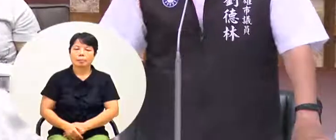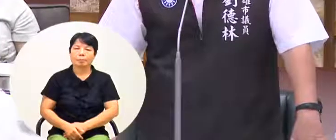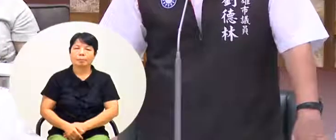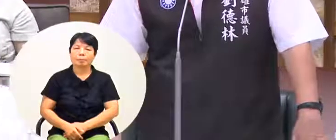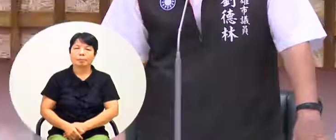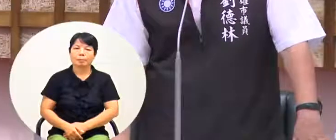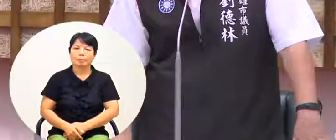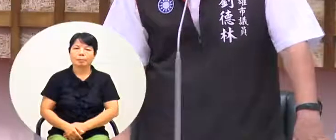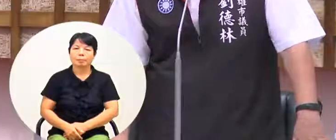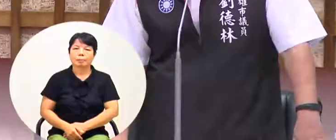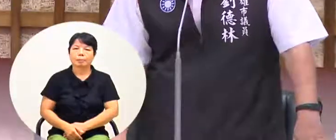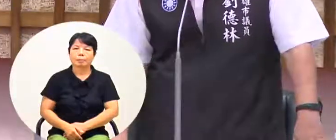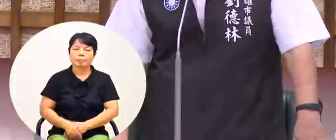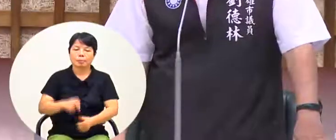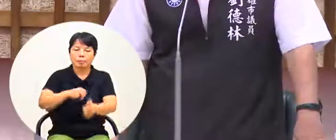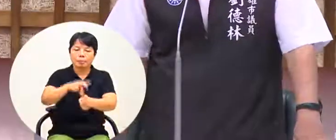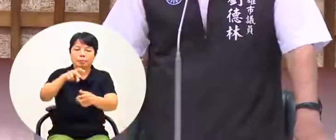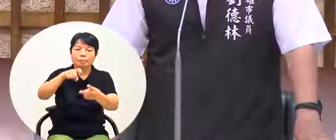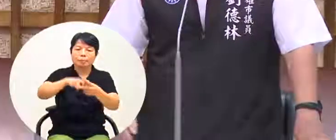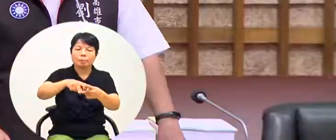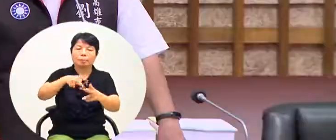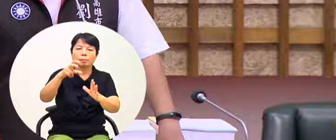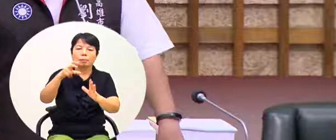养工处处长，